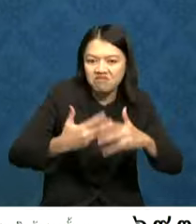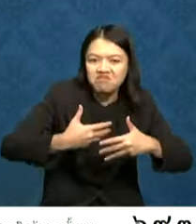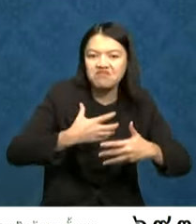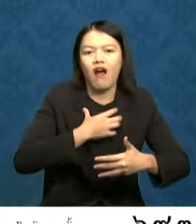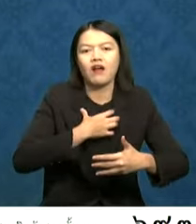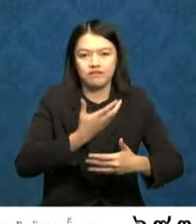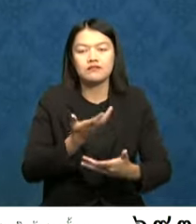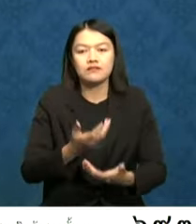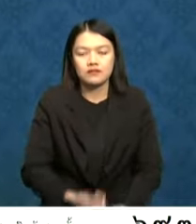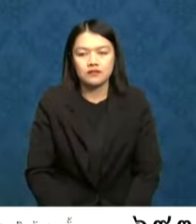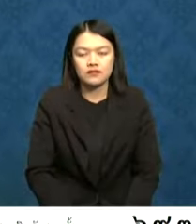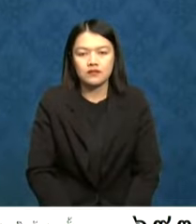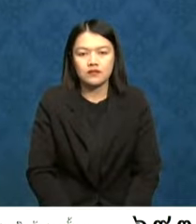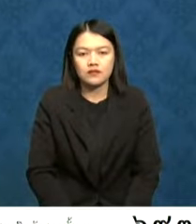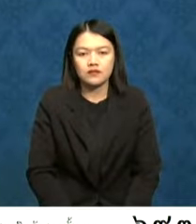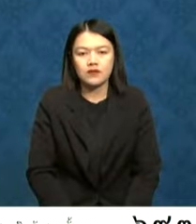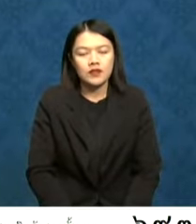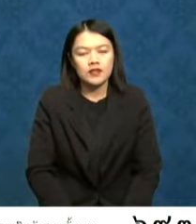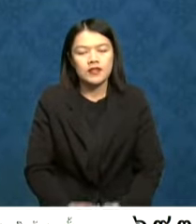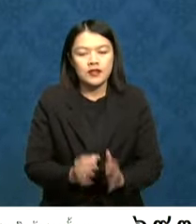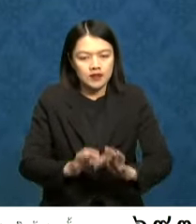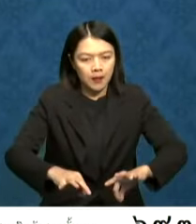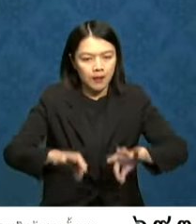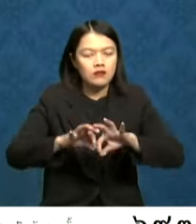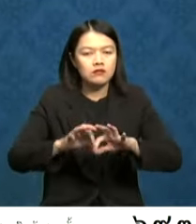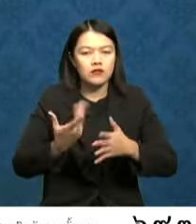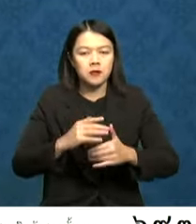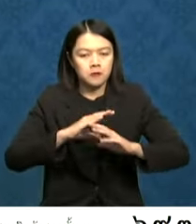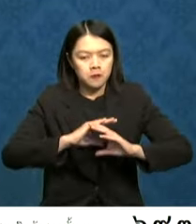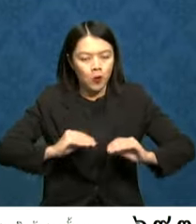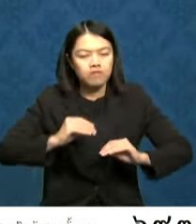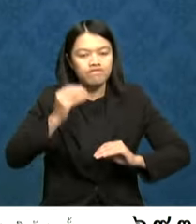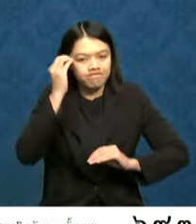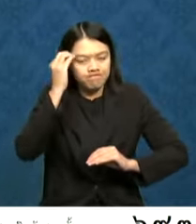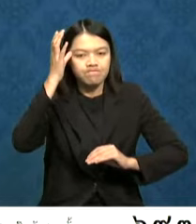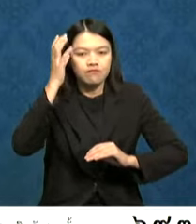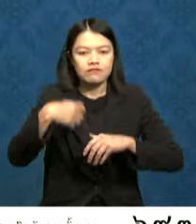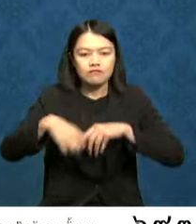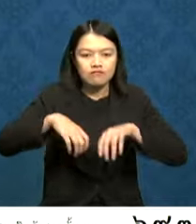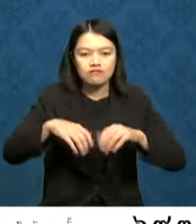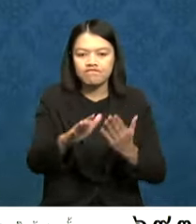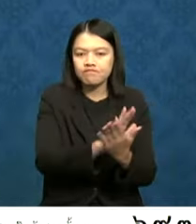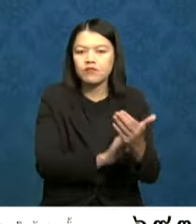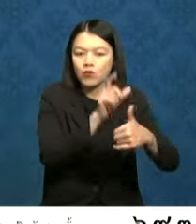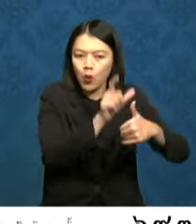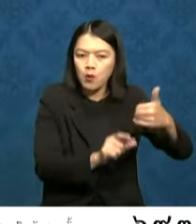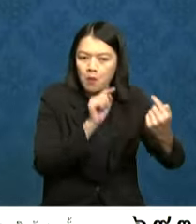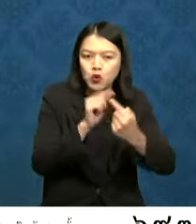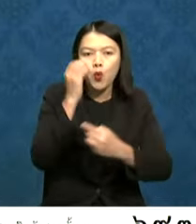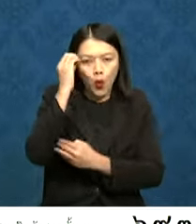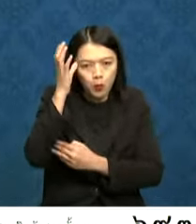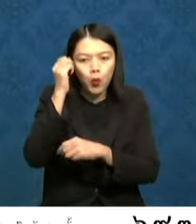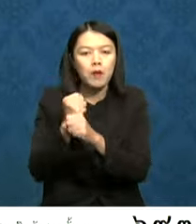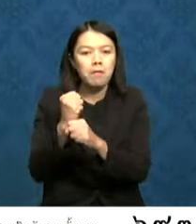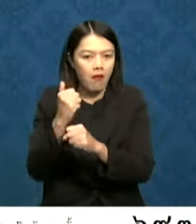เมืองมากไปกว่าสมาธิในการมากไปกว่าการใช้สมาธิในการบริหารราชการแผ่นดินครับให้คนที่มีความเหมาะสมมีความรู้